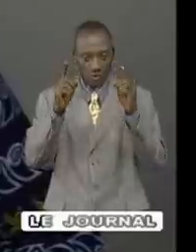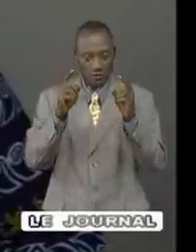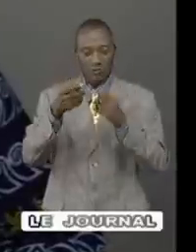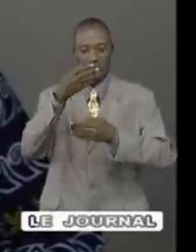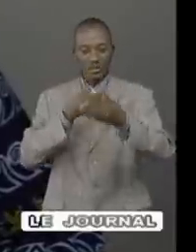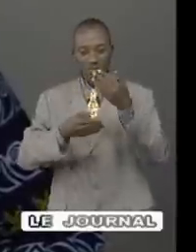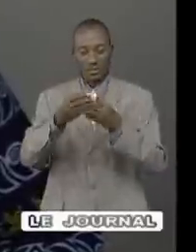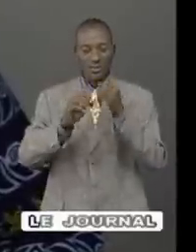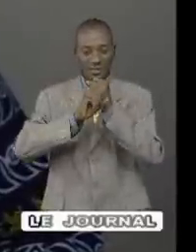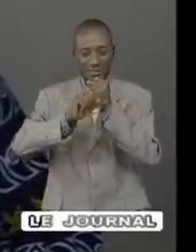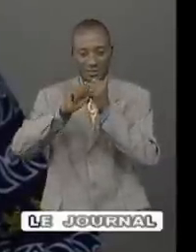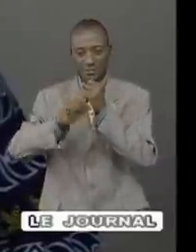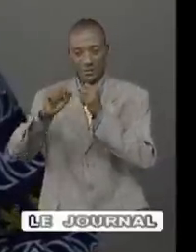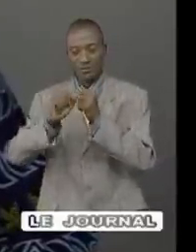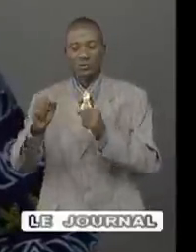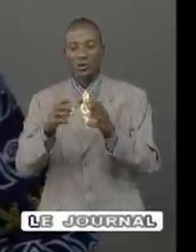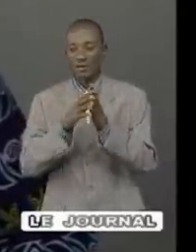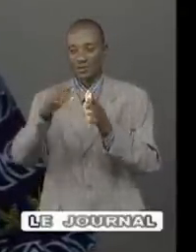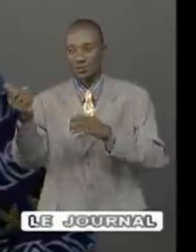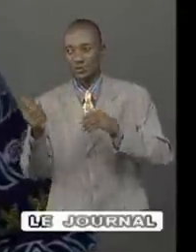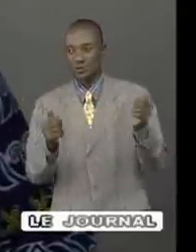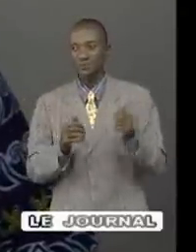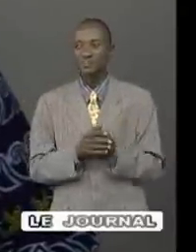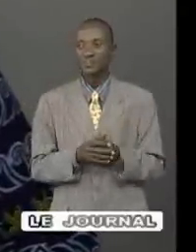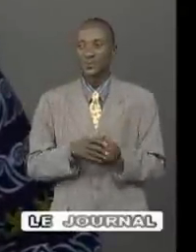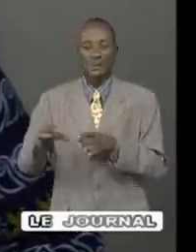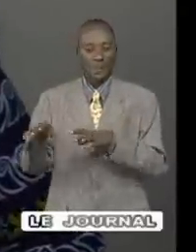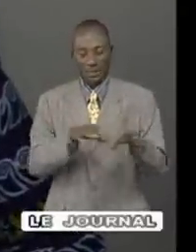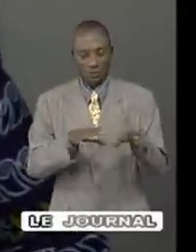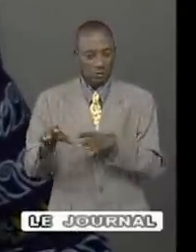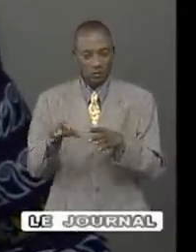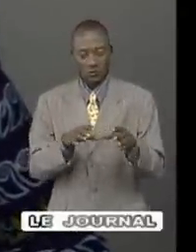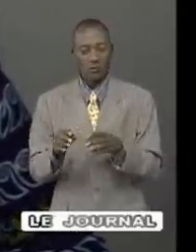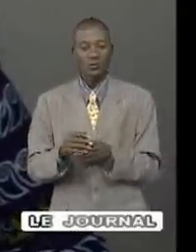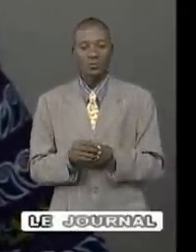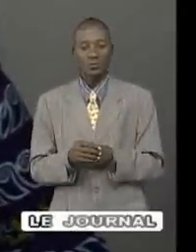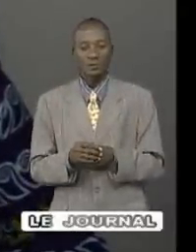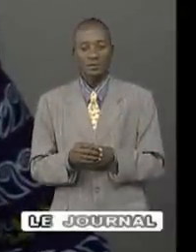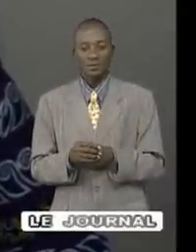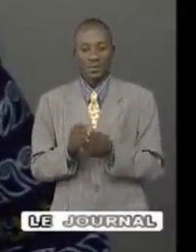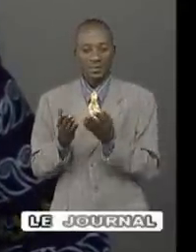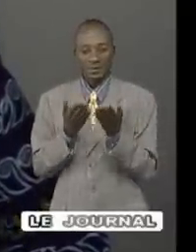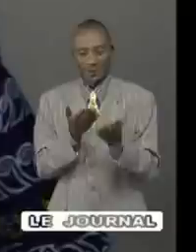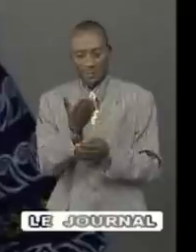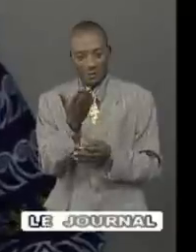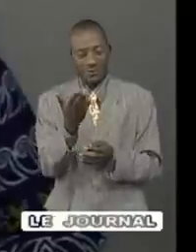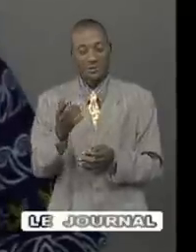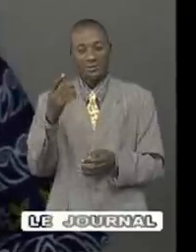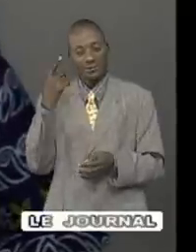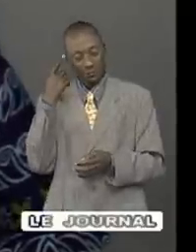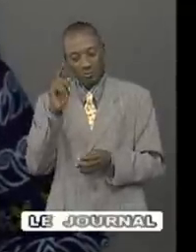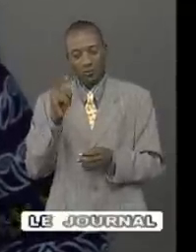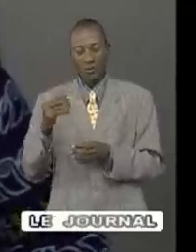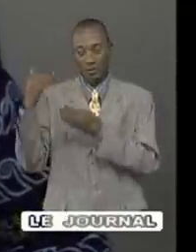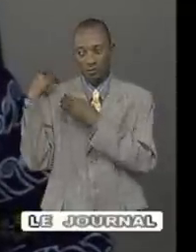de sensibilisation par les pairs, des actions de lobbying et de plaidoyer auprès des autorités de tutelle,